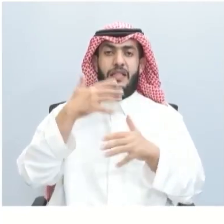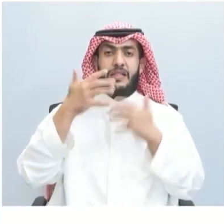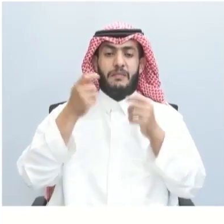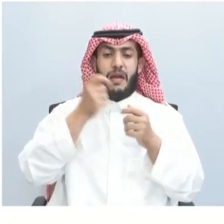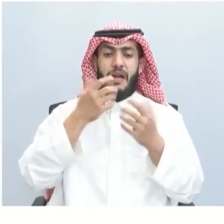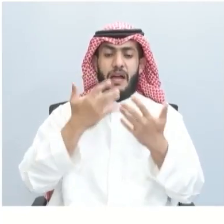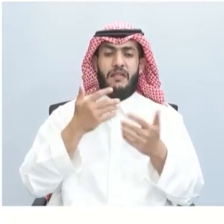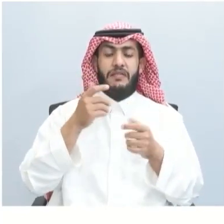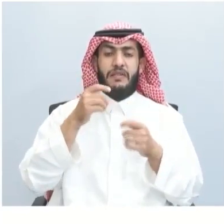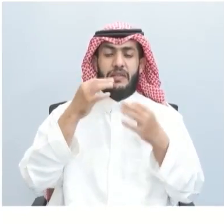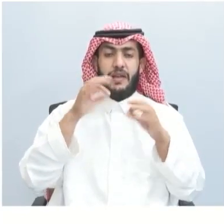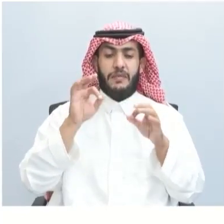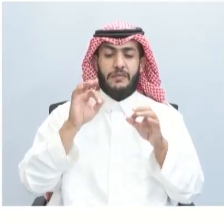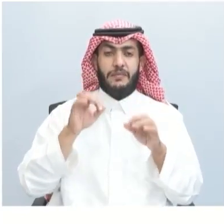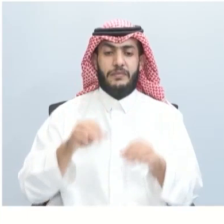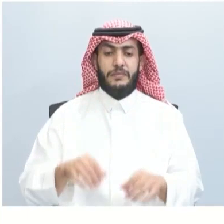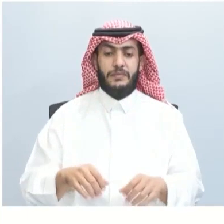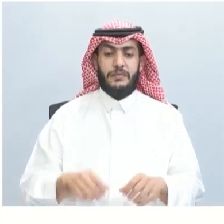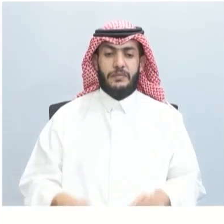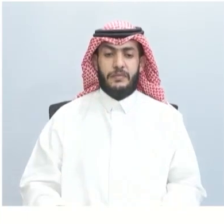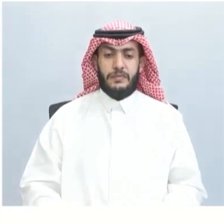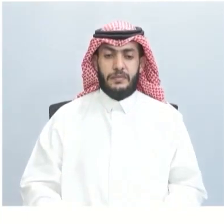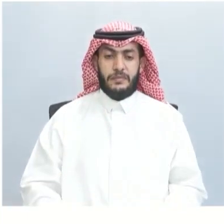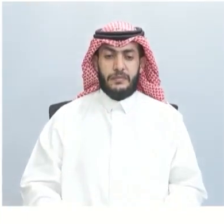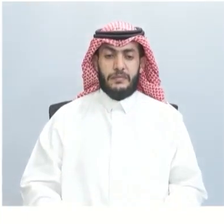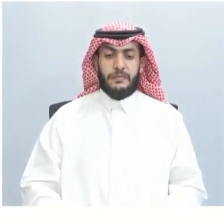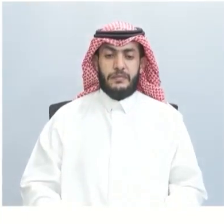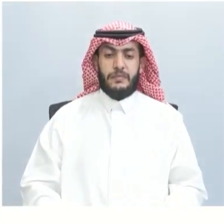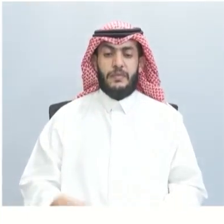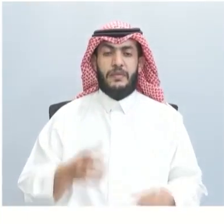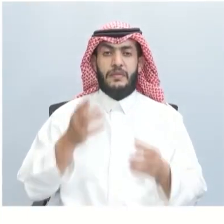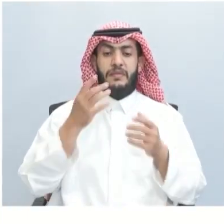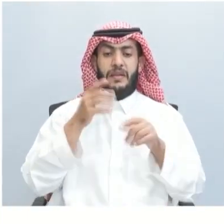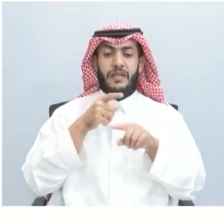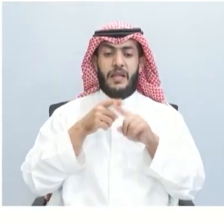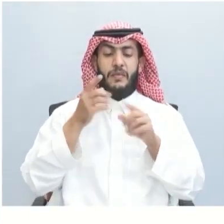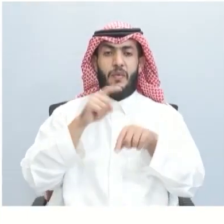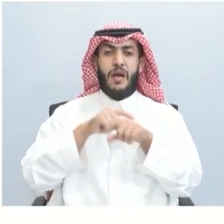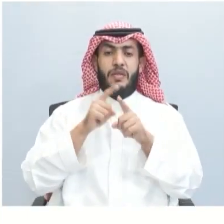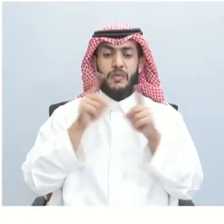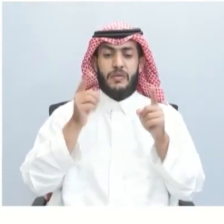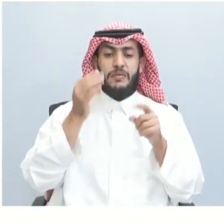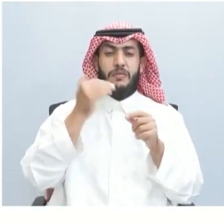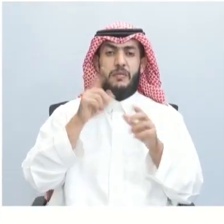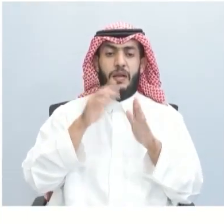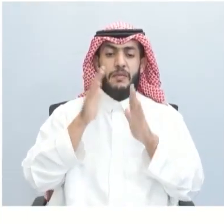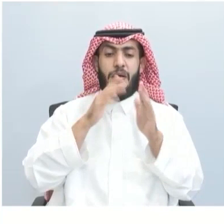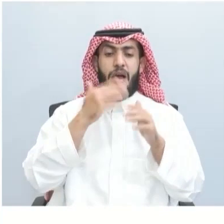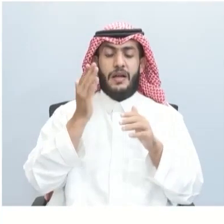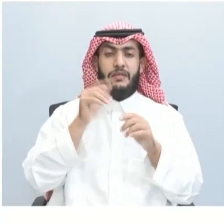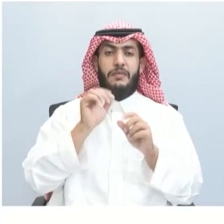قادر على تخزين اليو ار ال قد يتطلب التحميل الاولي من الوقت يتطلب مكتبه